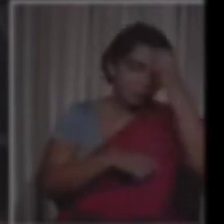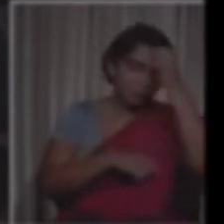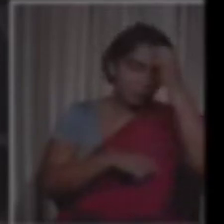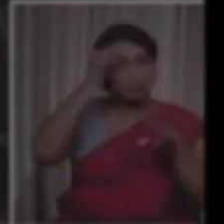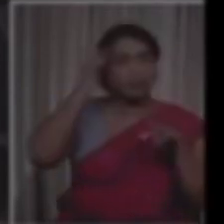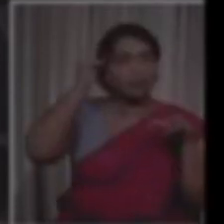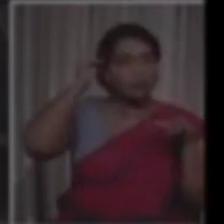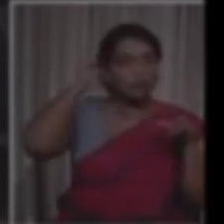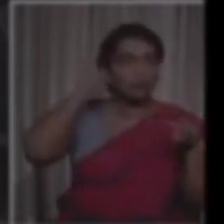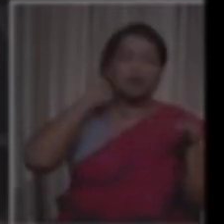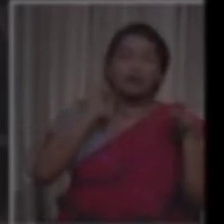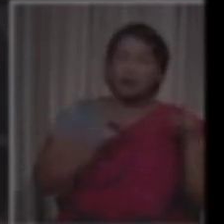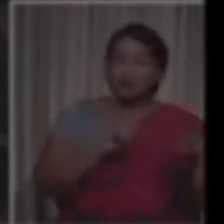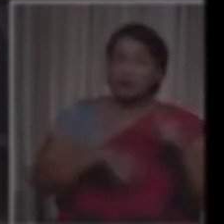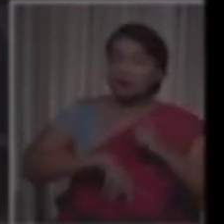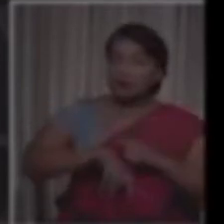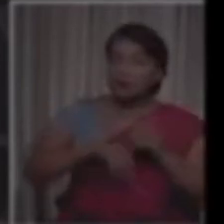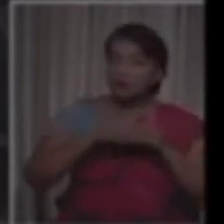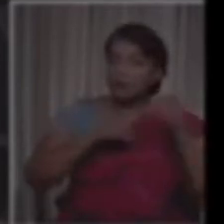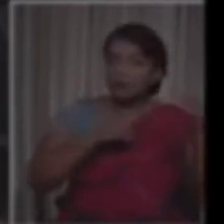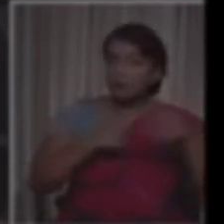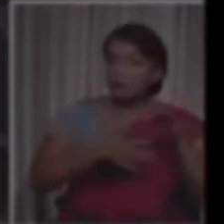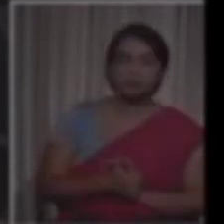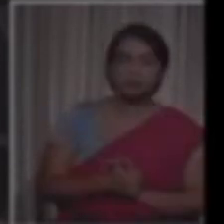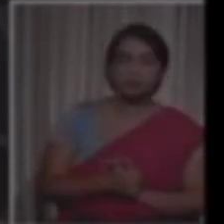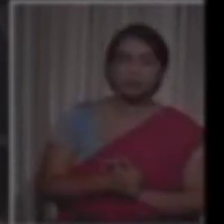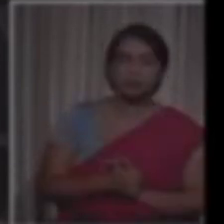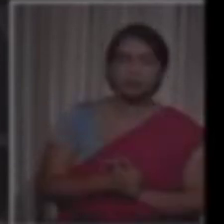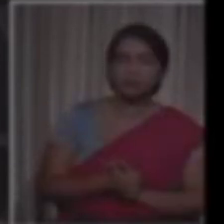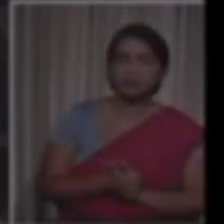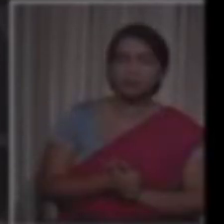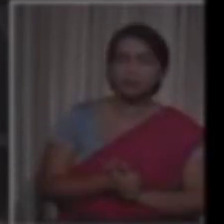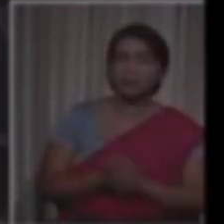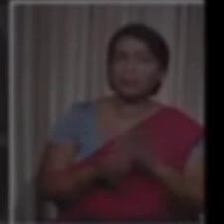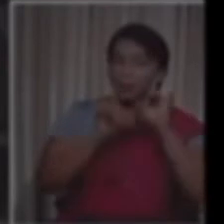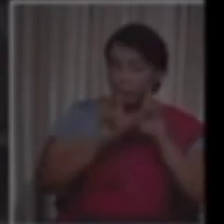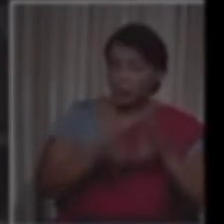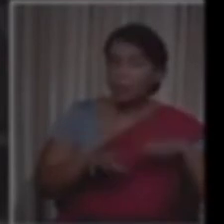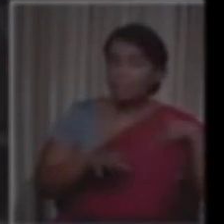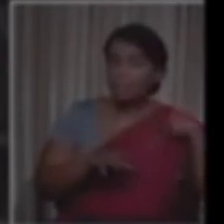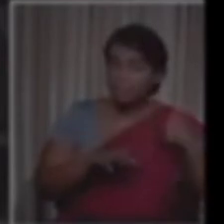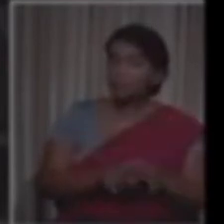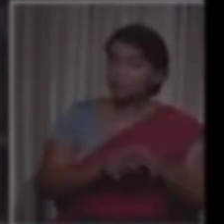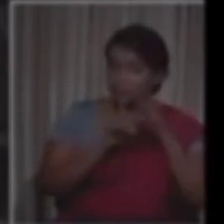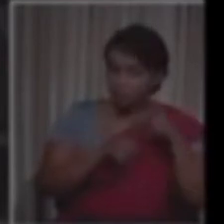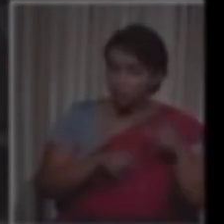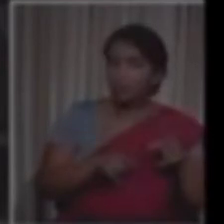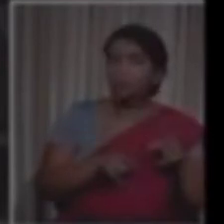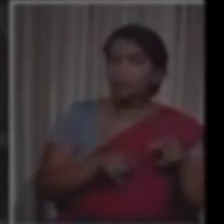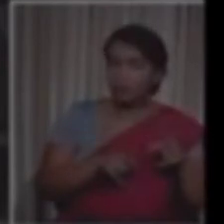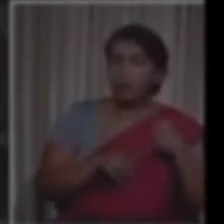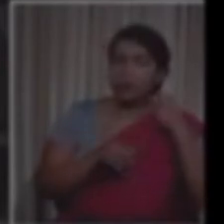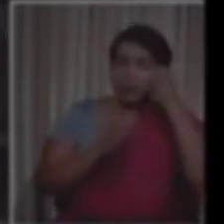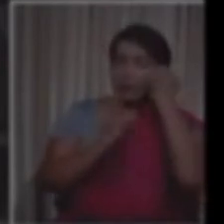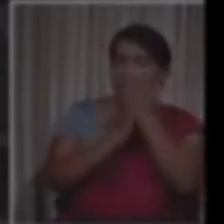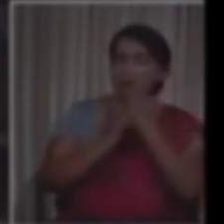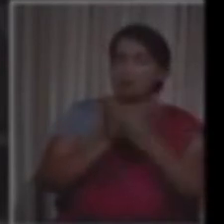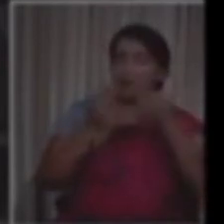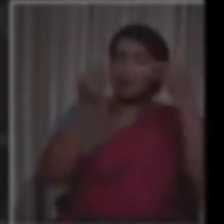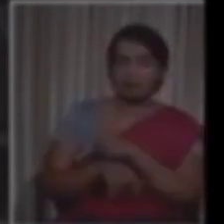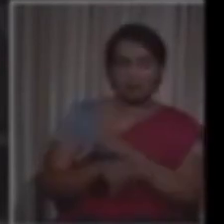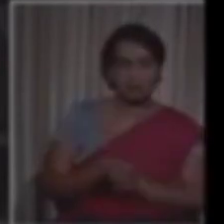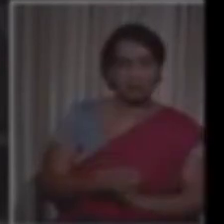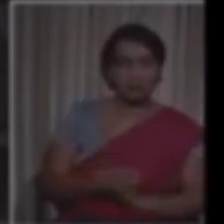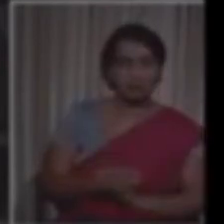ඒ වගේම එහි කාලේ සීමා විය යුතු කියන යෝජනාවක් අපේ තිබුණා. අන්නෙම මූලික හරයම තමයි එම යෝජනාව පරාජයට පත් වෙන්න හේතු